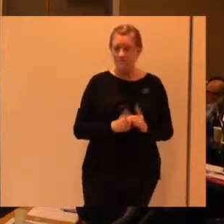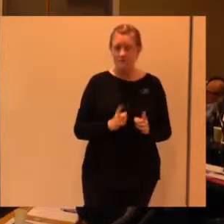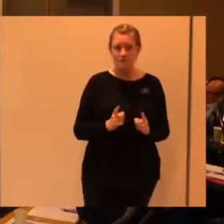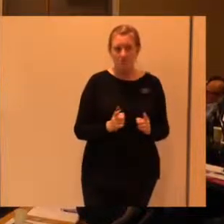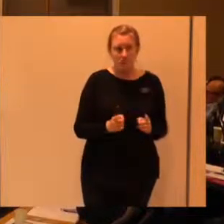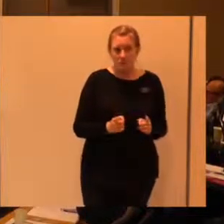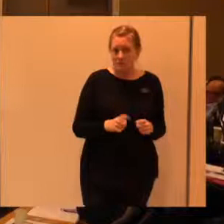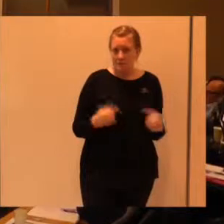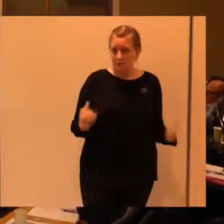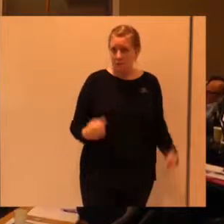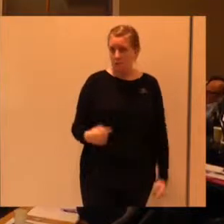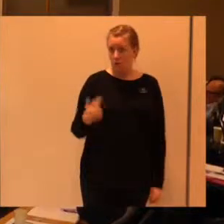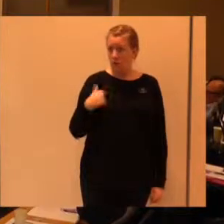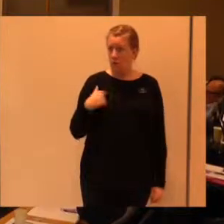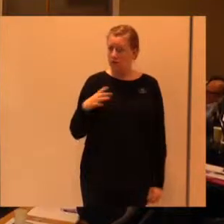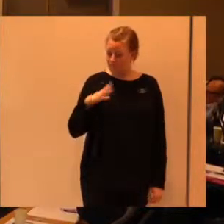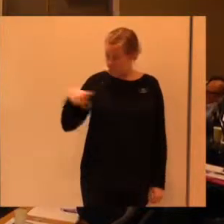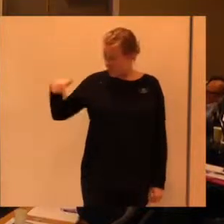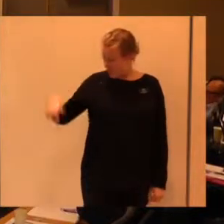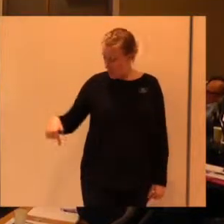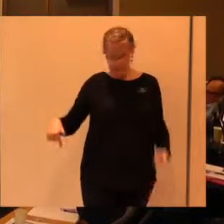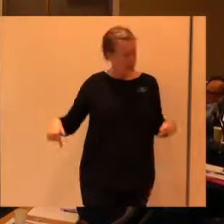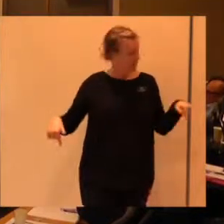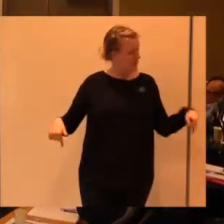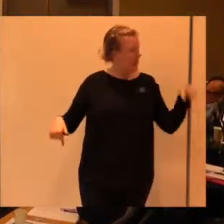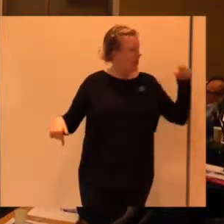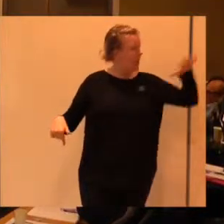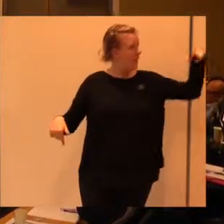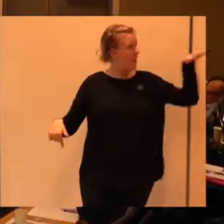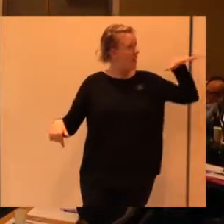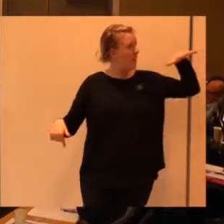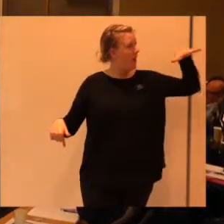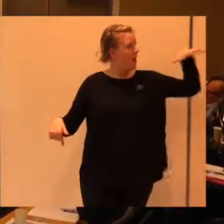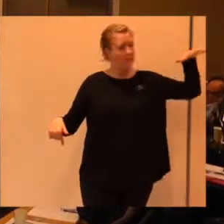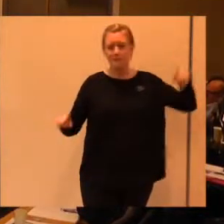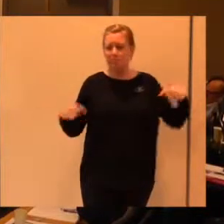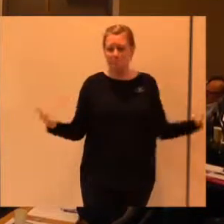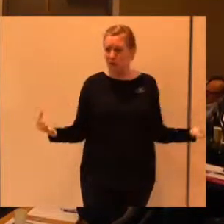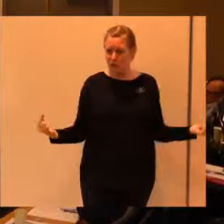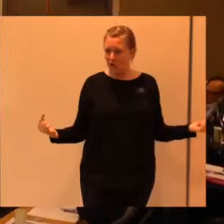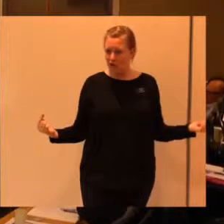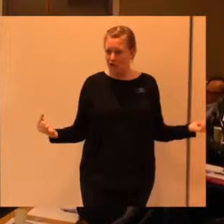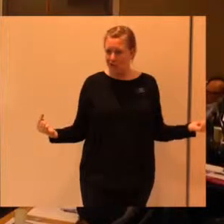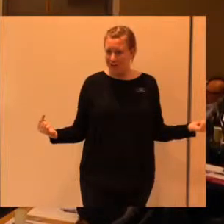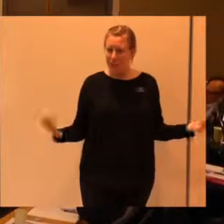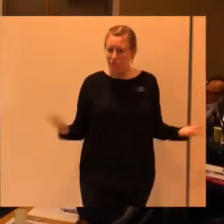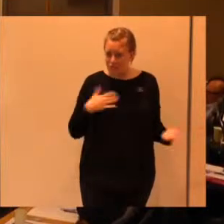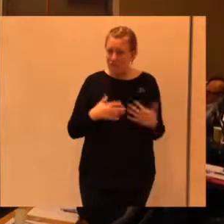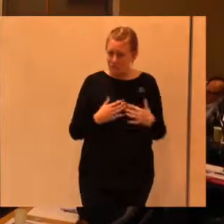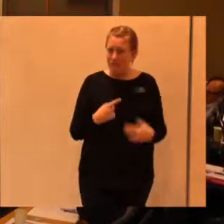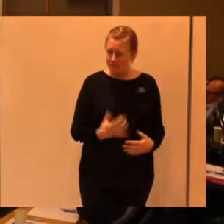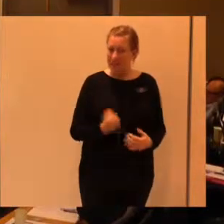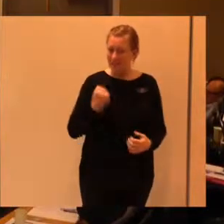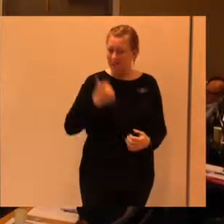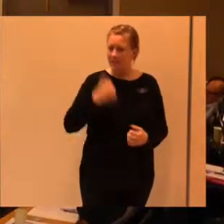roll om jag är på det ena stället eller det andra. Utan det är ju vad jag vill göra som spelar roll. Och då använder jag både